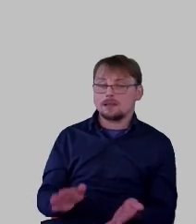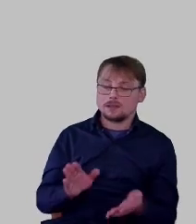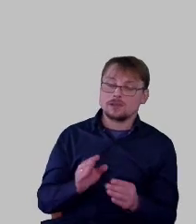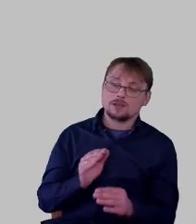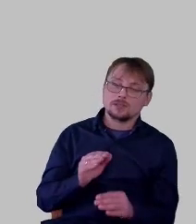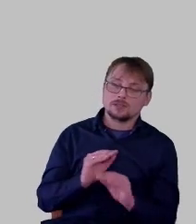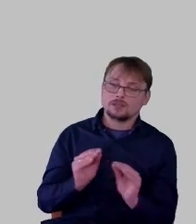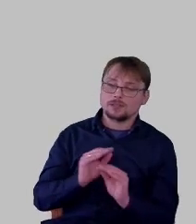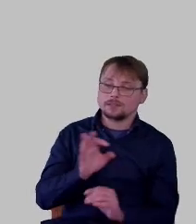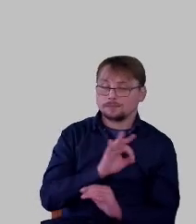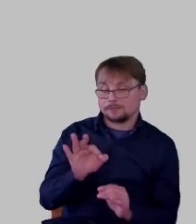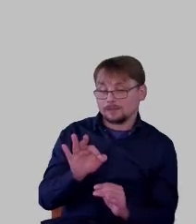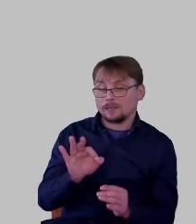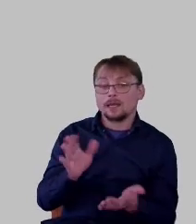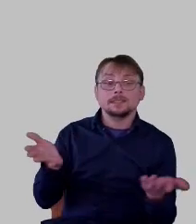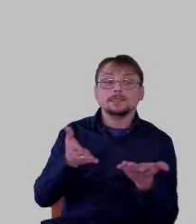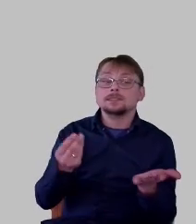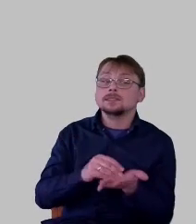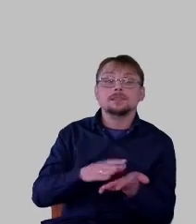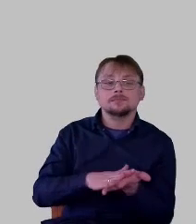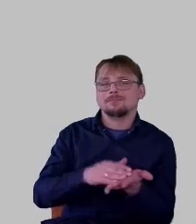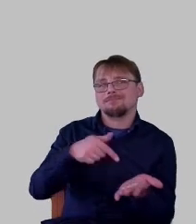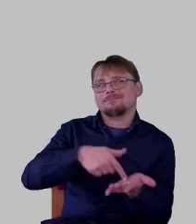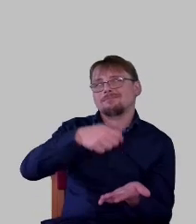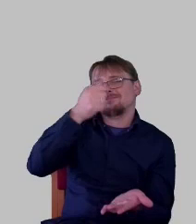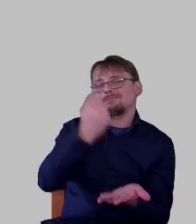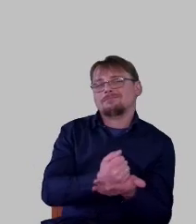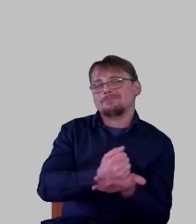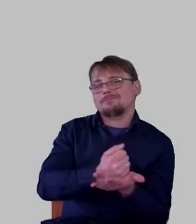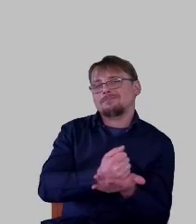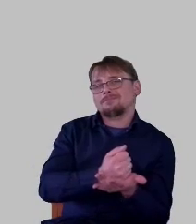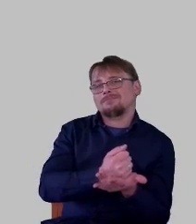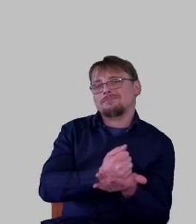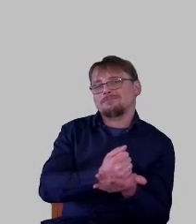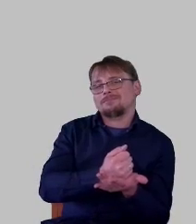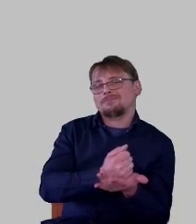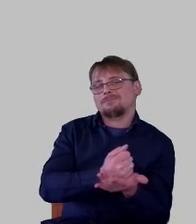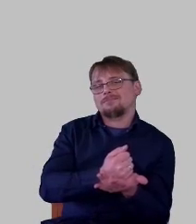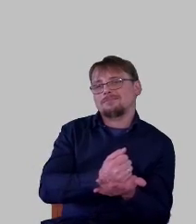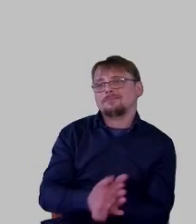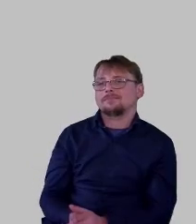wybrzmiewają na poziomie ustaw.